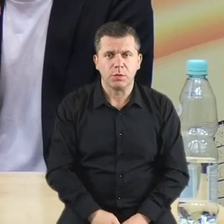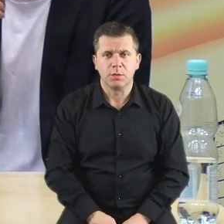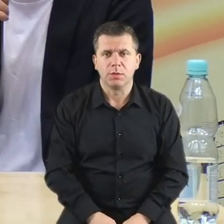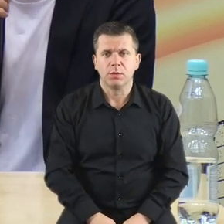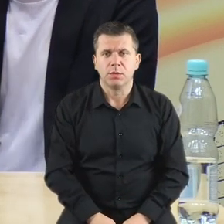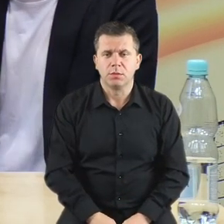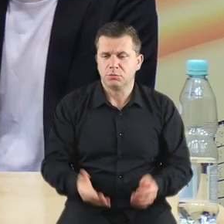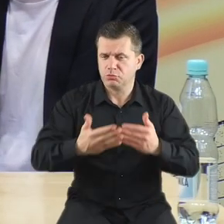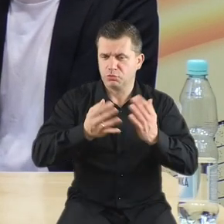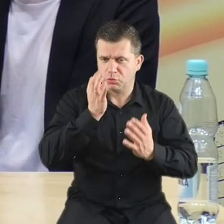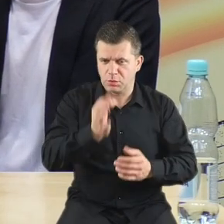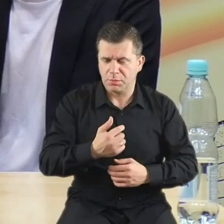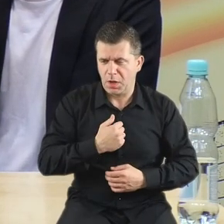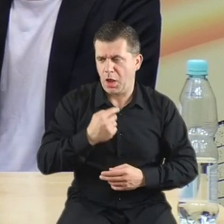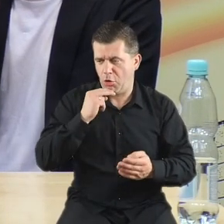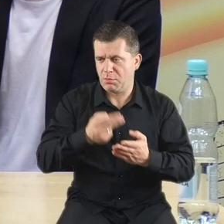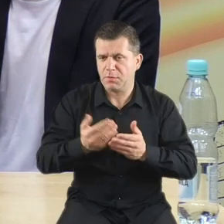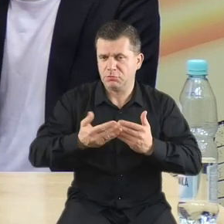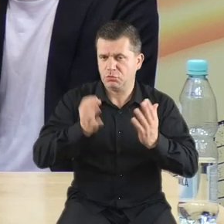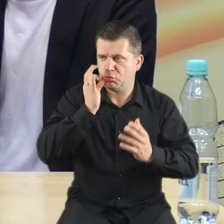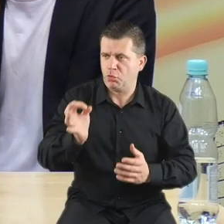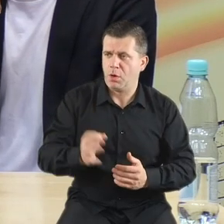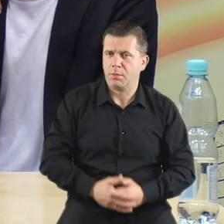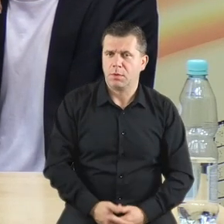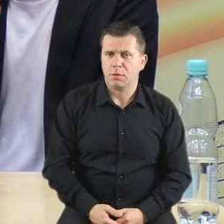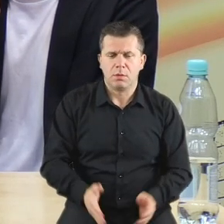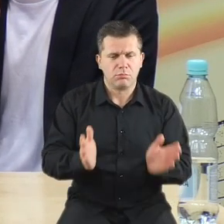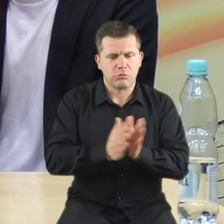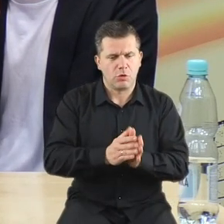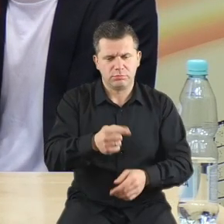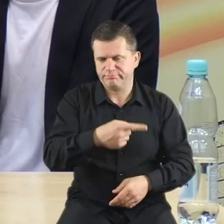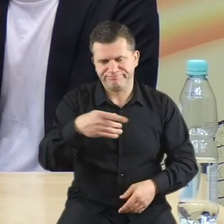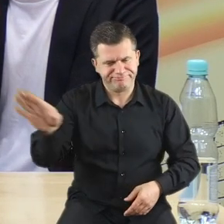Dzień dobry. Dzień dobry. Mówi, proszę opuścić to pomieszczenie.